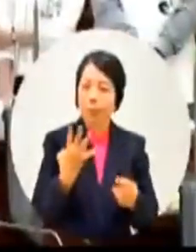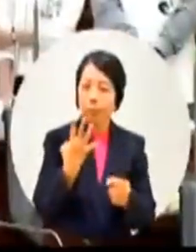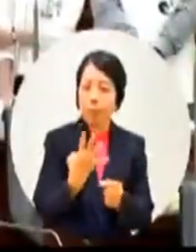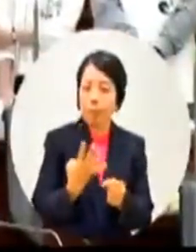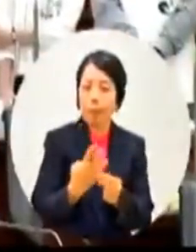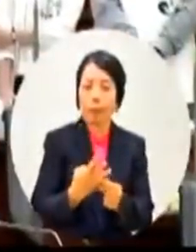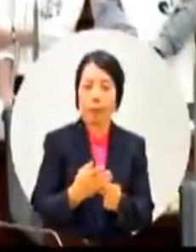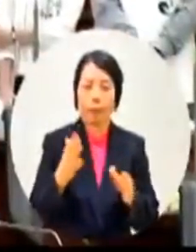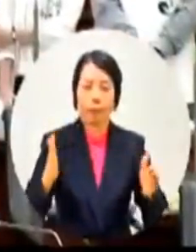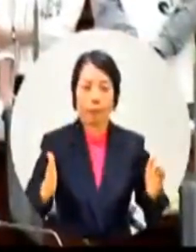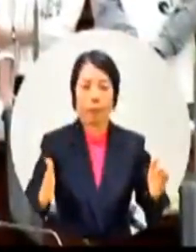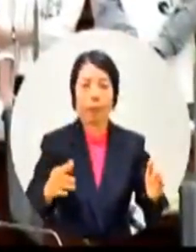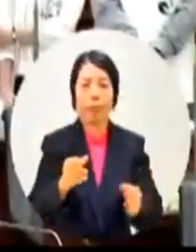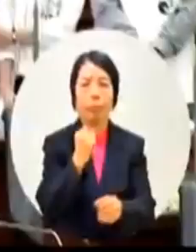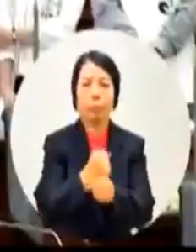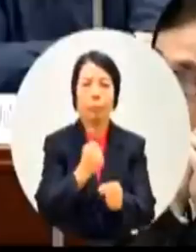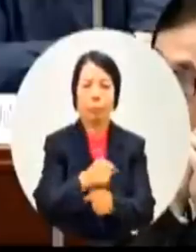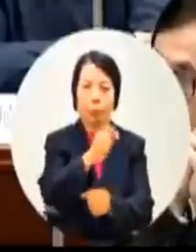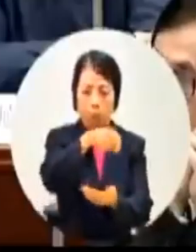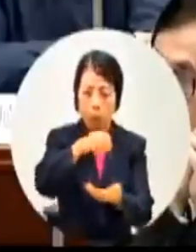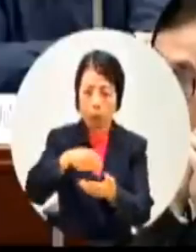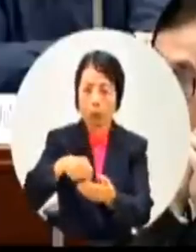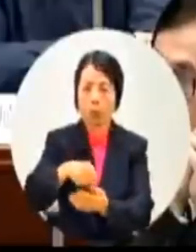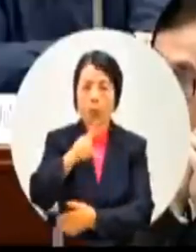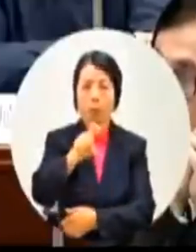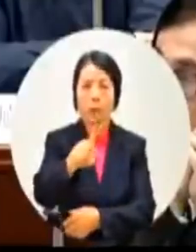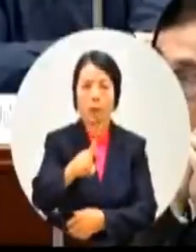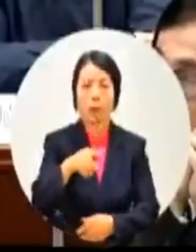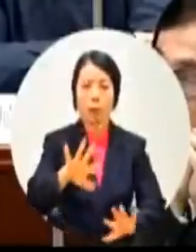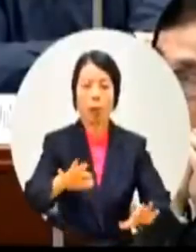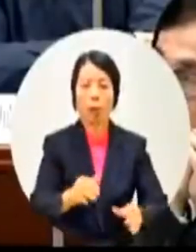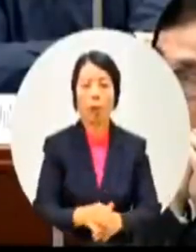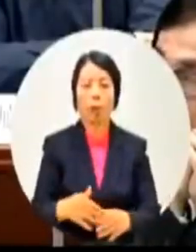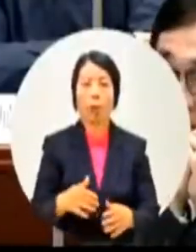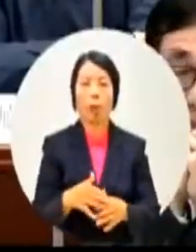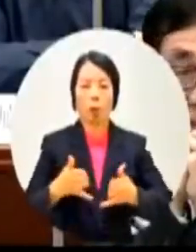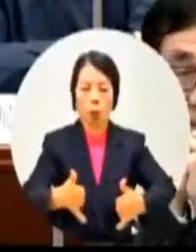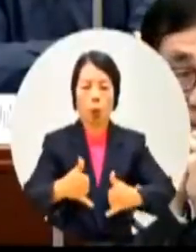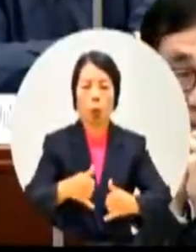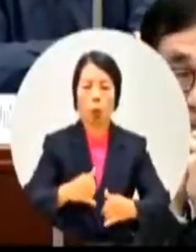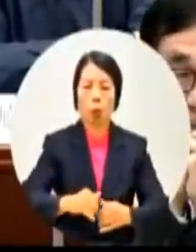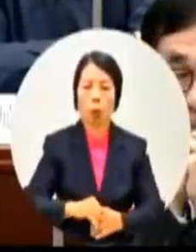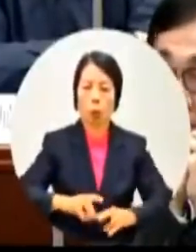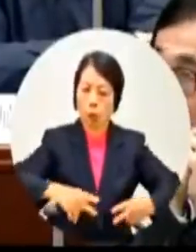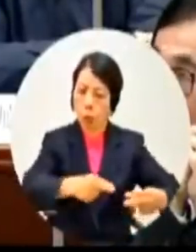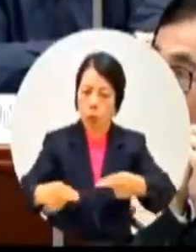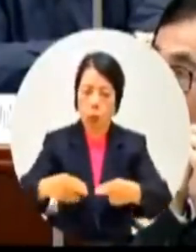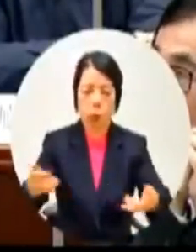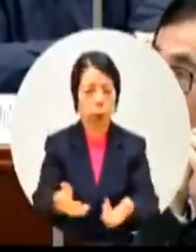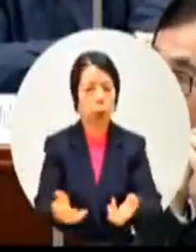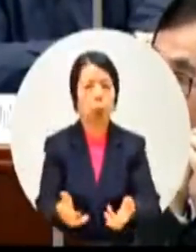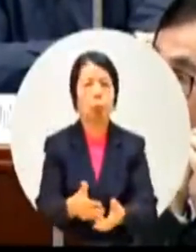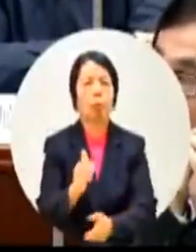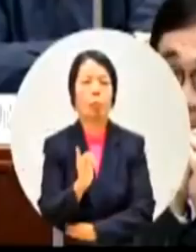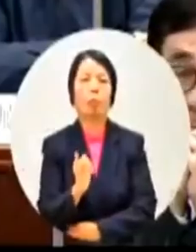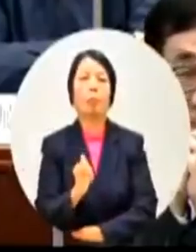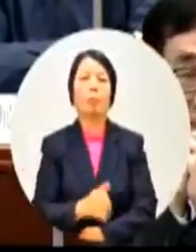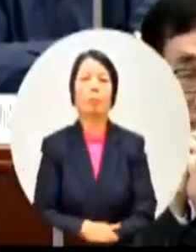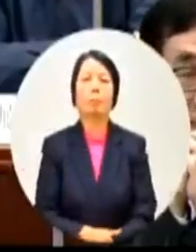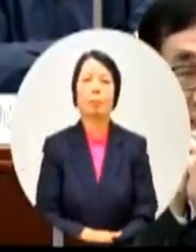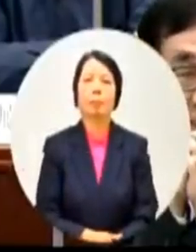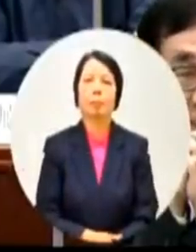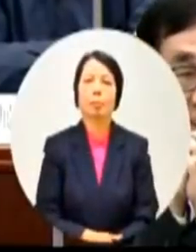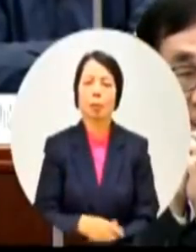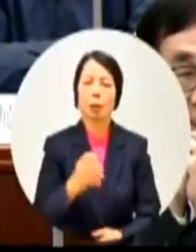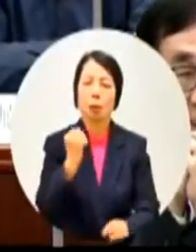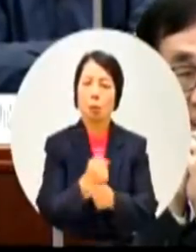觉得录屏没有问题。 好， 全力以赴哈，爱情产业链。 做不到的啦，做不到的啦。 做不到会比较漫长，或者需